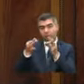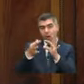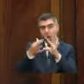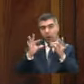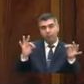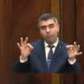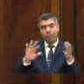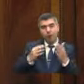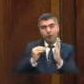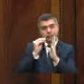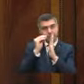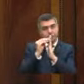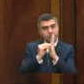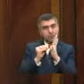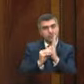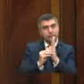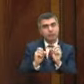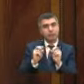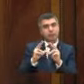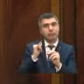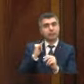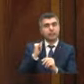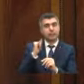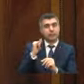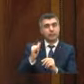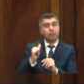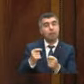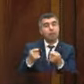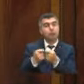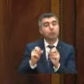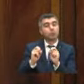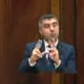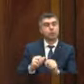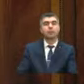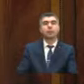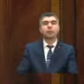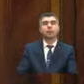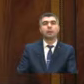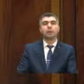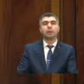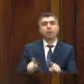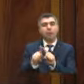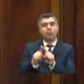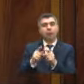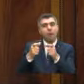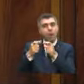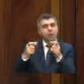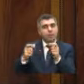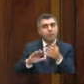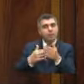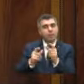المسجلة يجب أن تحظى بالاستدامة اللازمة، وأن تكون له واسع الأثر على